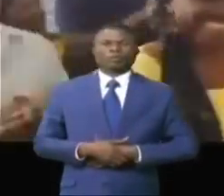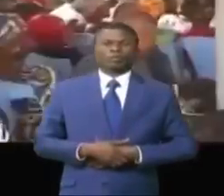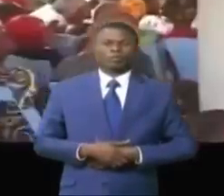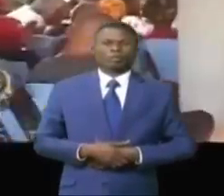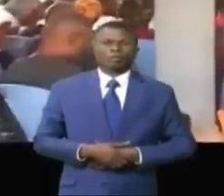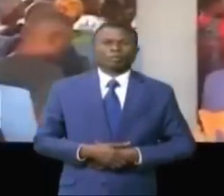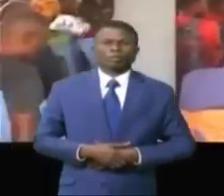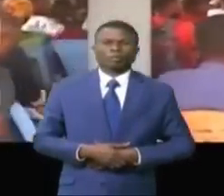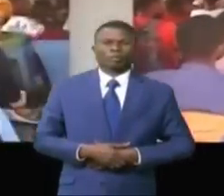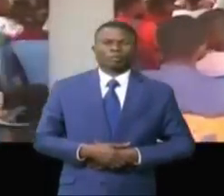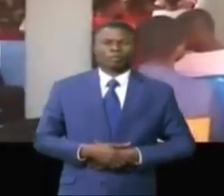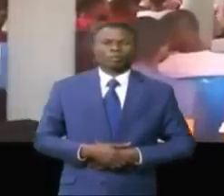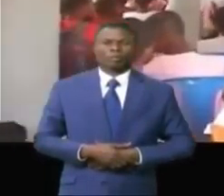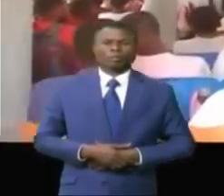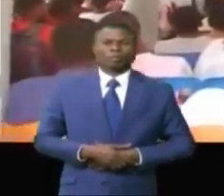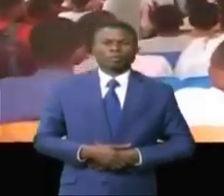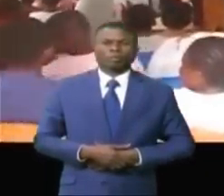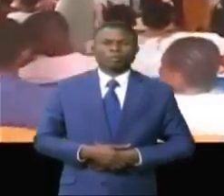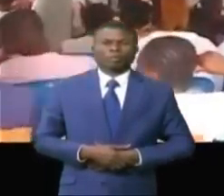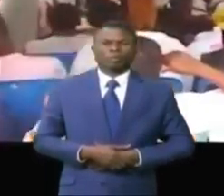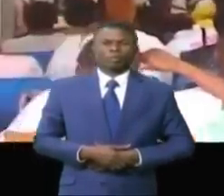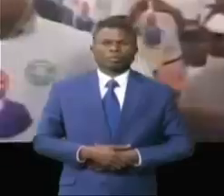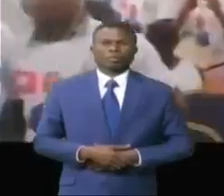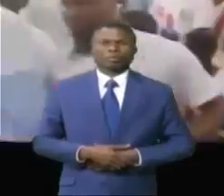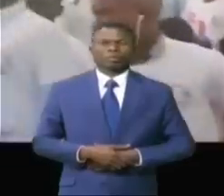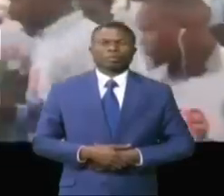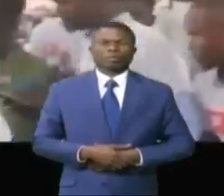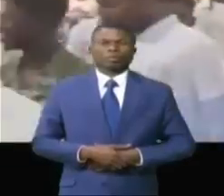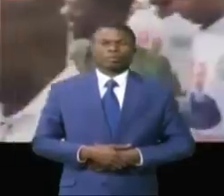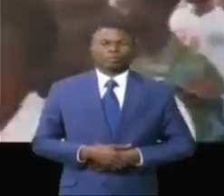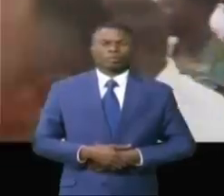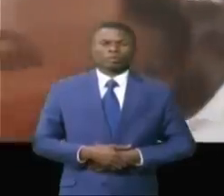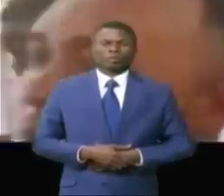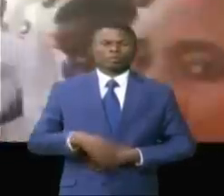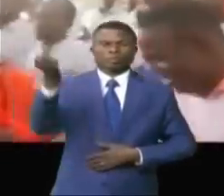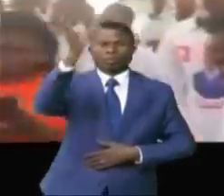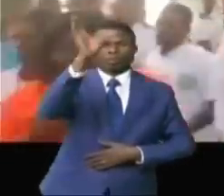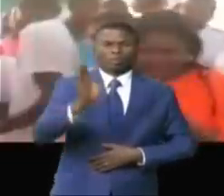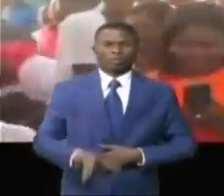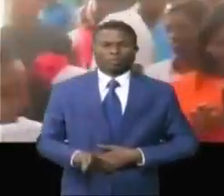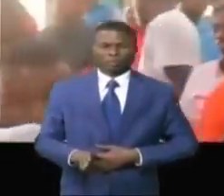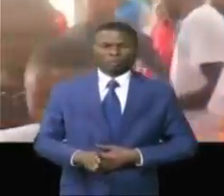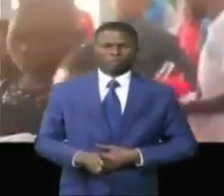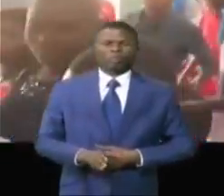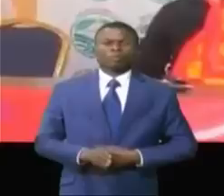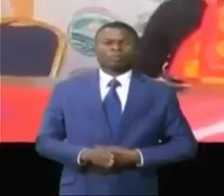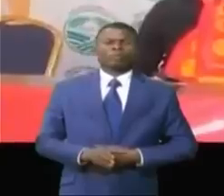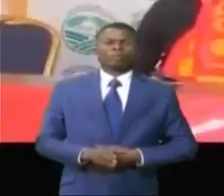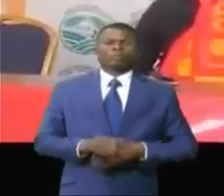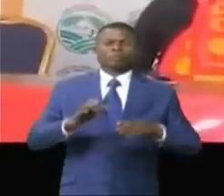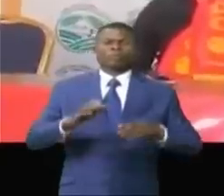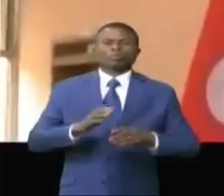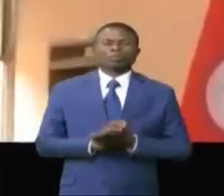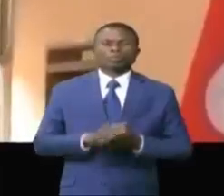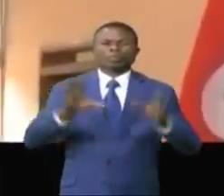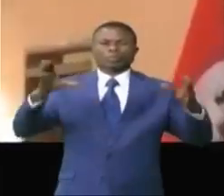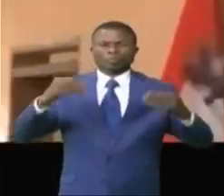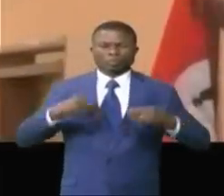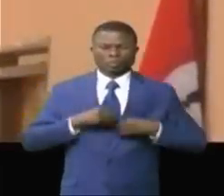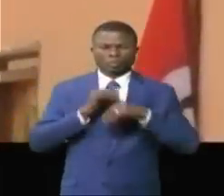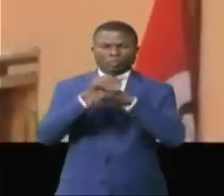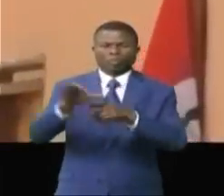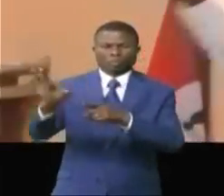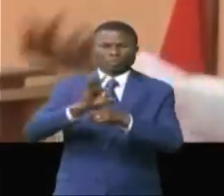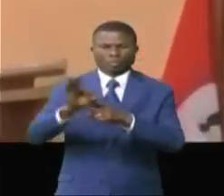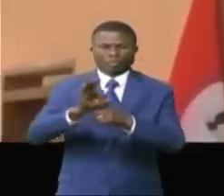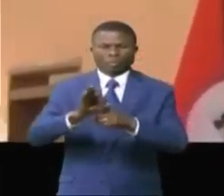ont pris d'assaut la salle Le Barreau dans la ville de Boma, au Congo central, pour répondre fiévreusement au rendez-vous de FOGATS que